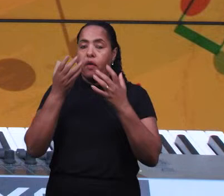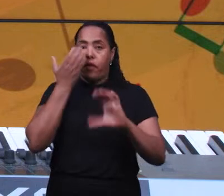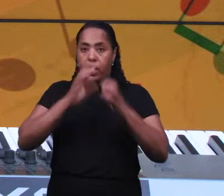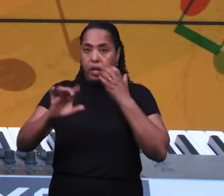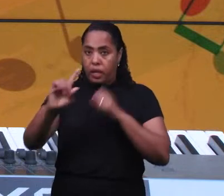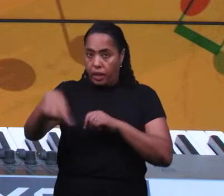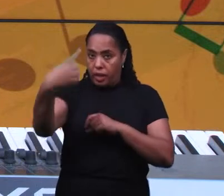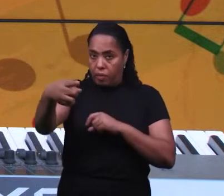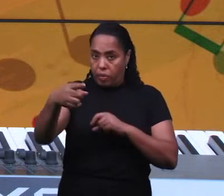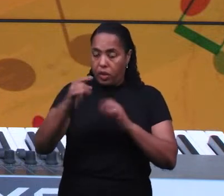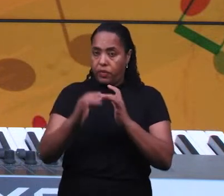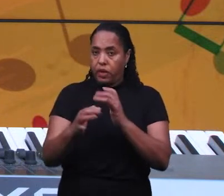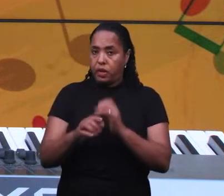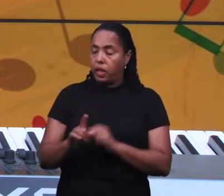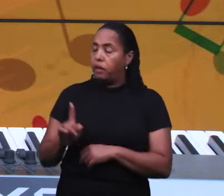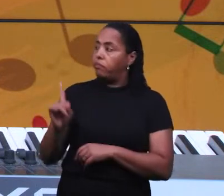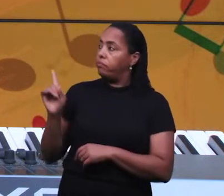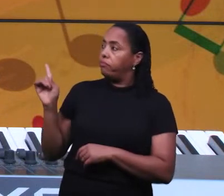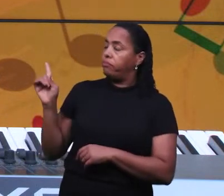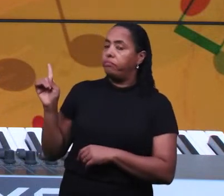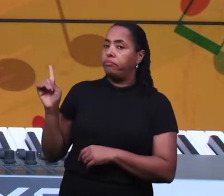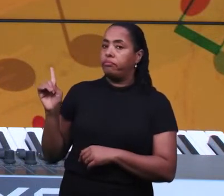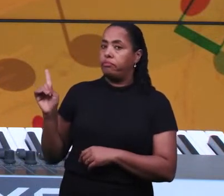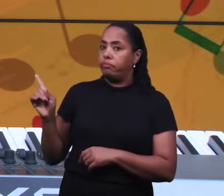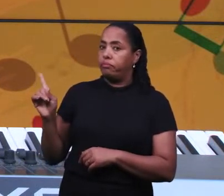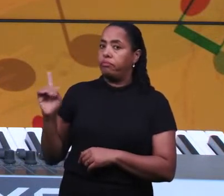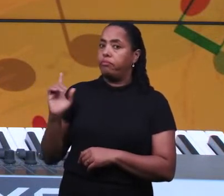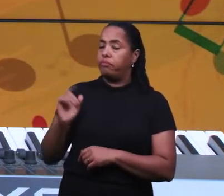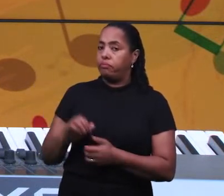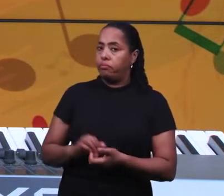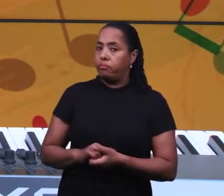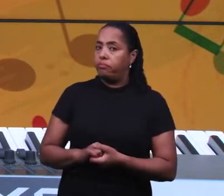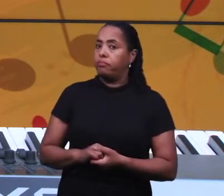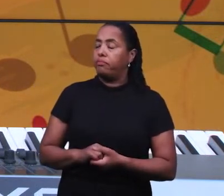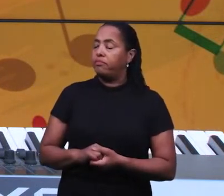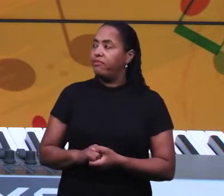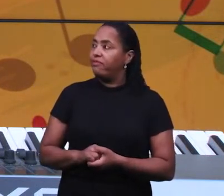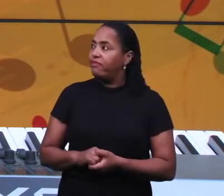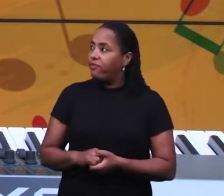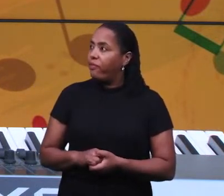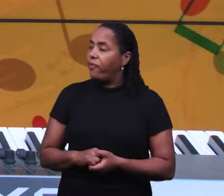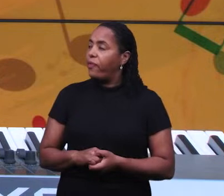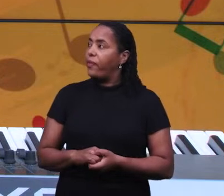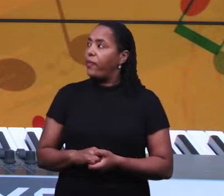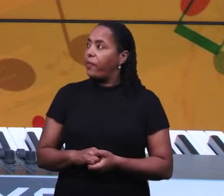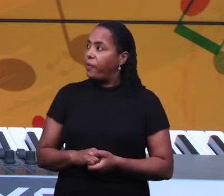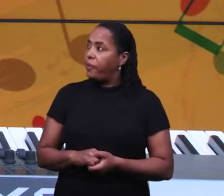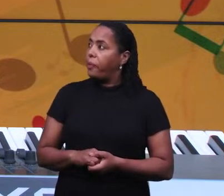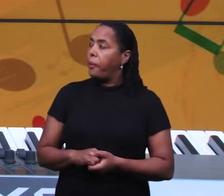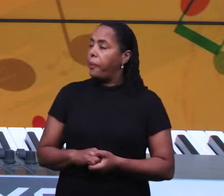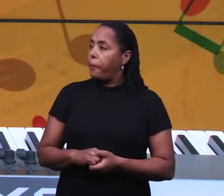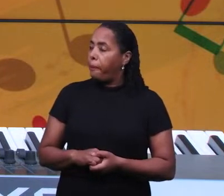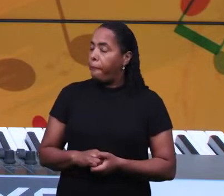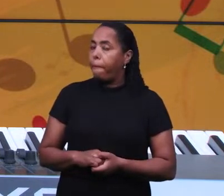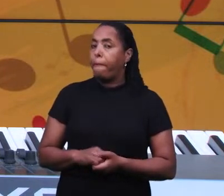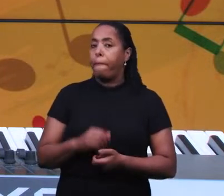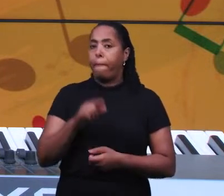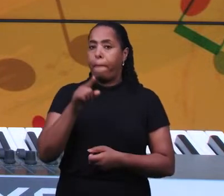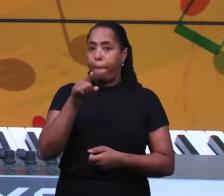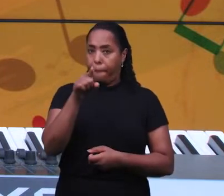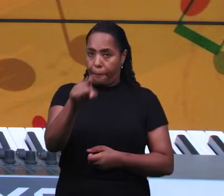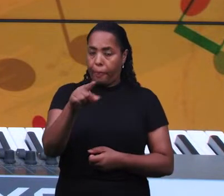y a le solfège et après, vous jouez. Sol, Fá, Mi, Sol, Ré,